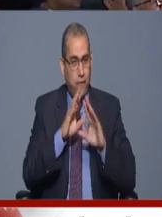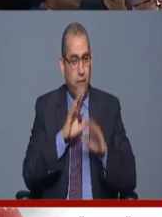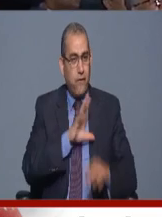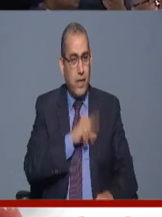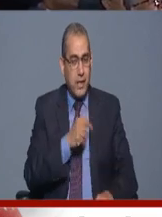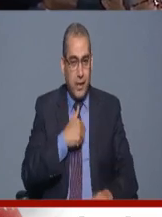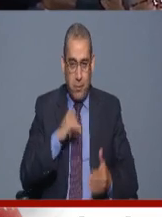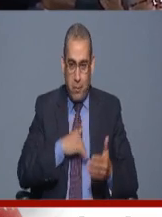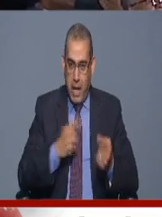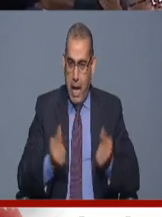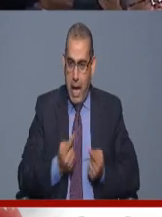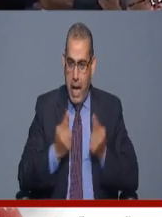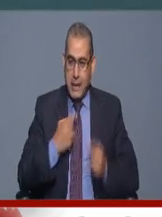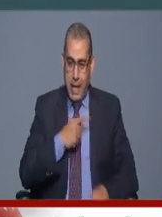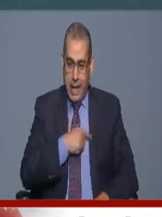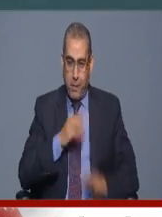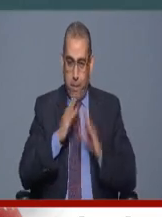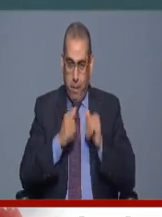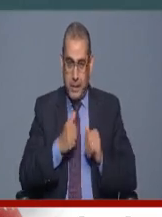عادي، ما في أي فرق.